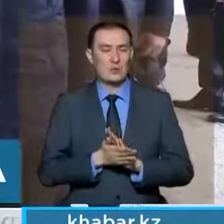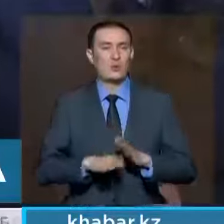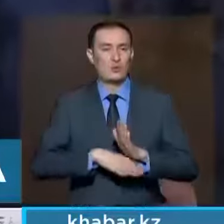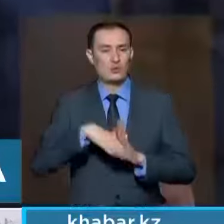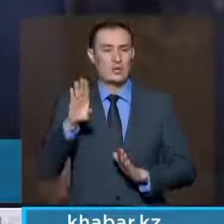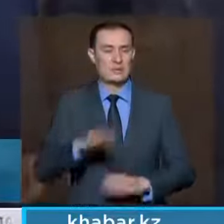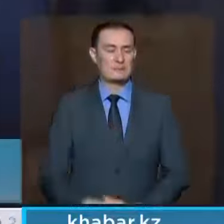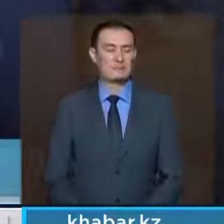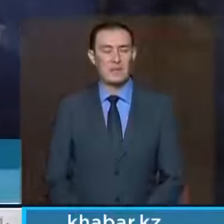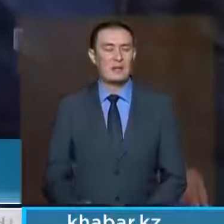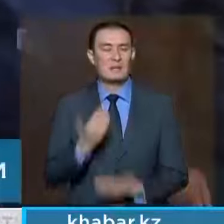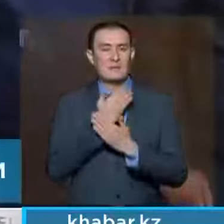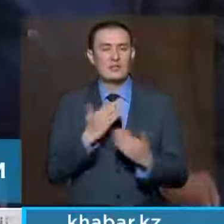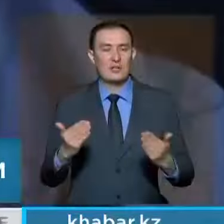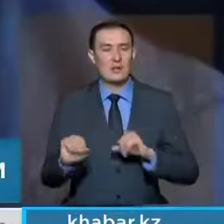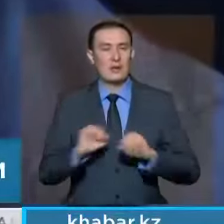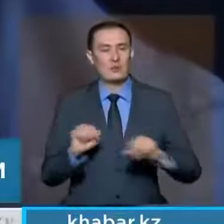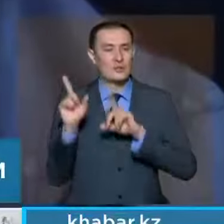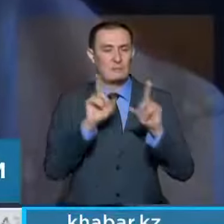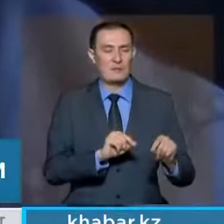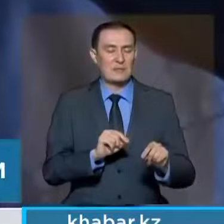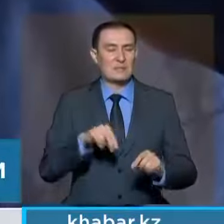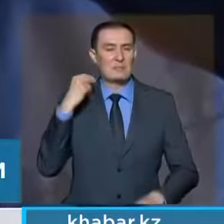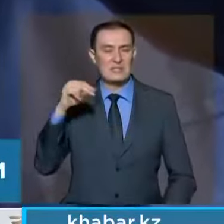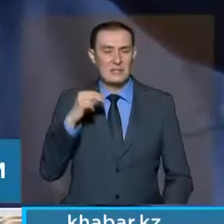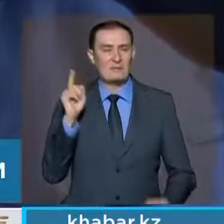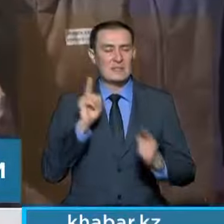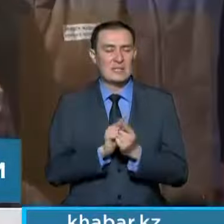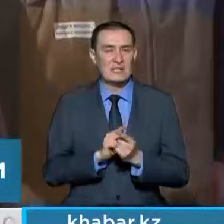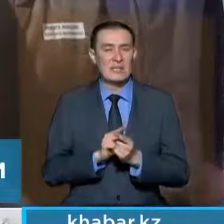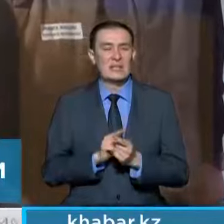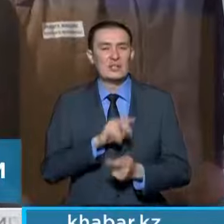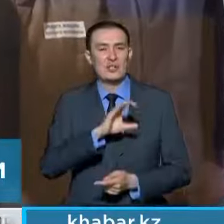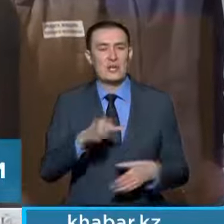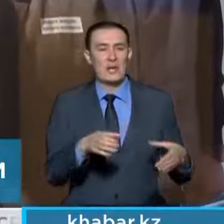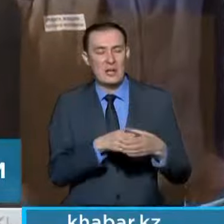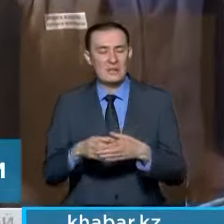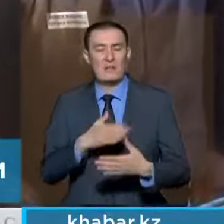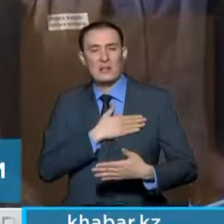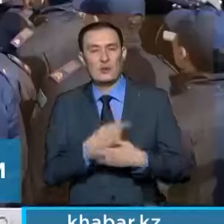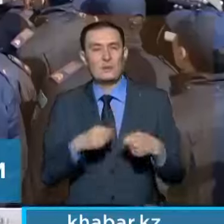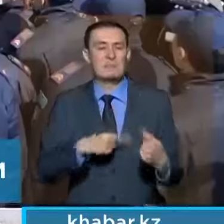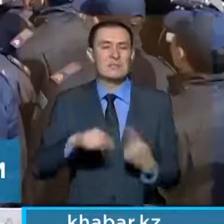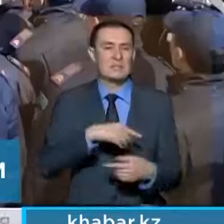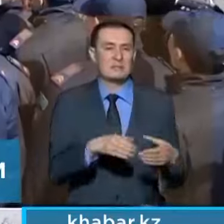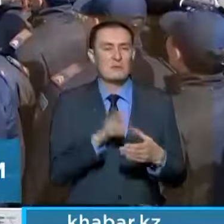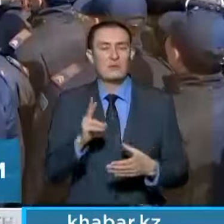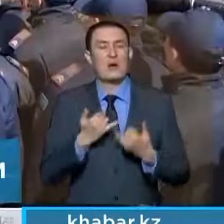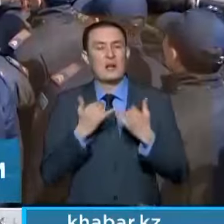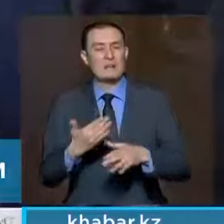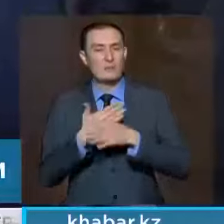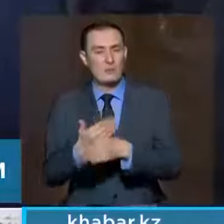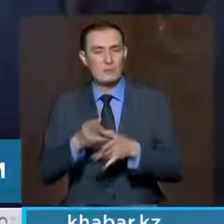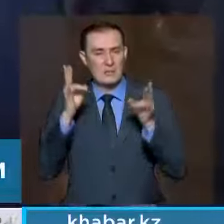стабилизируется. В завершение рабочей поездки в СКО Касым-Жомарт Токаев встретился со спасателями, волонтерами и бизнесменами, оказывающими